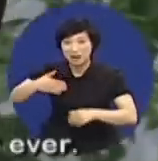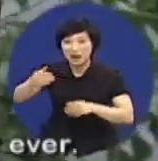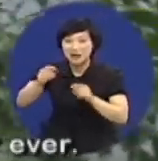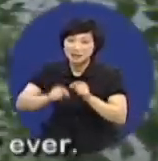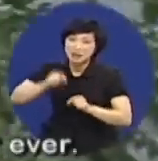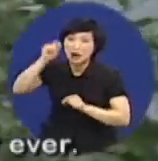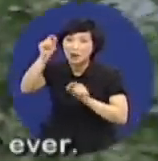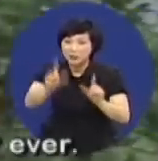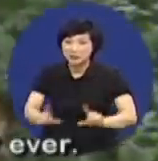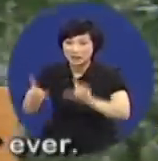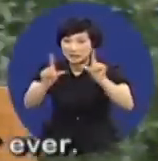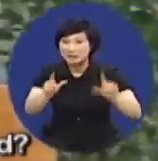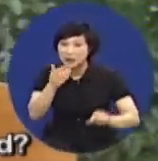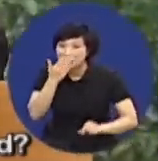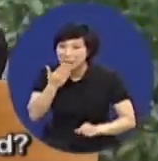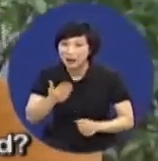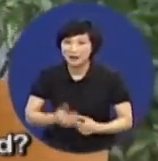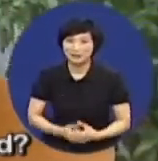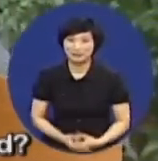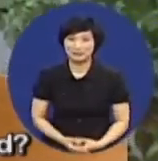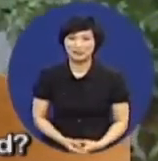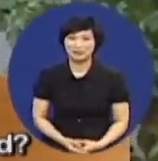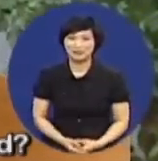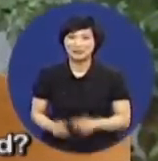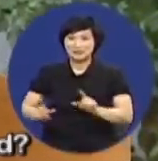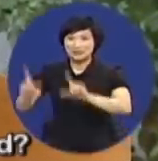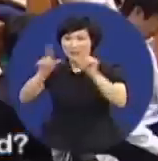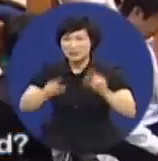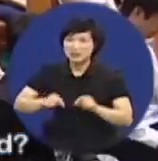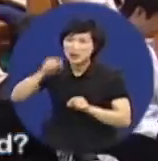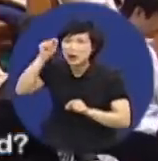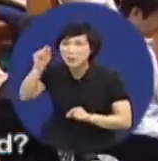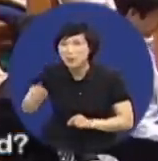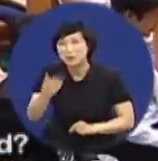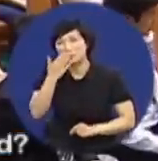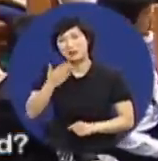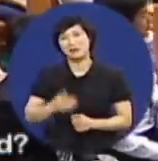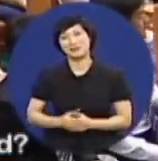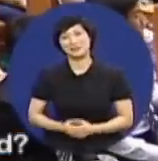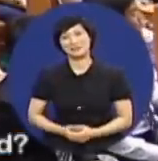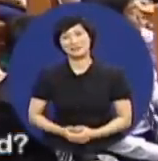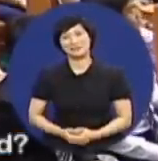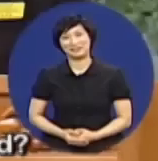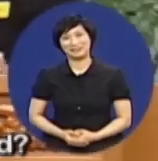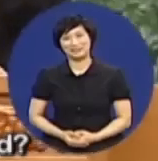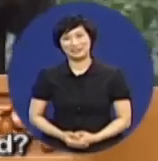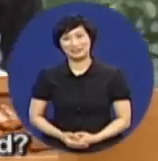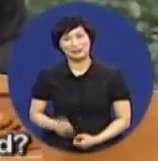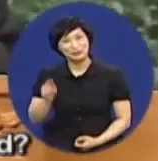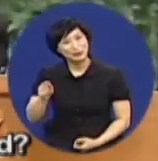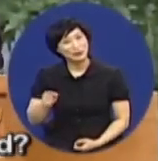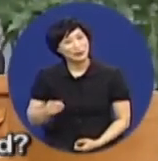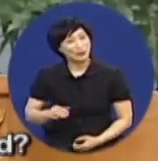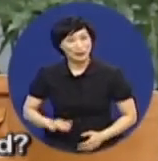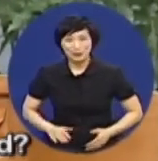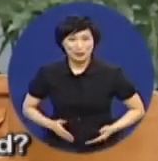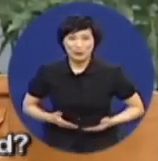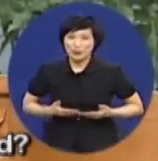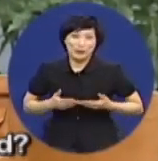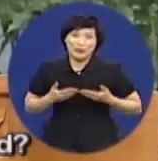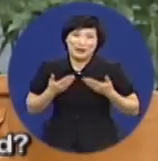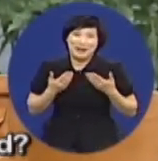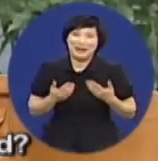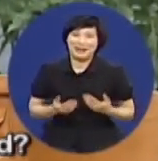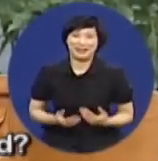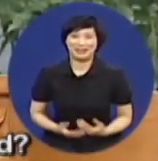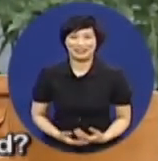であると記録されています。天国で永遠に生きる、これ興奮し